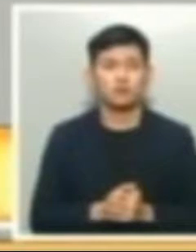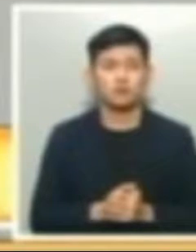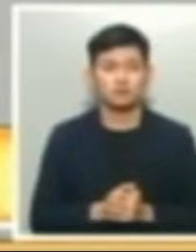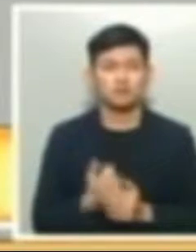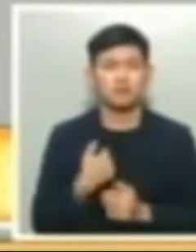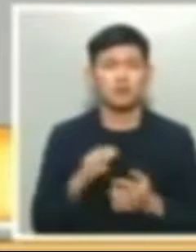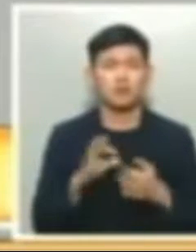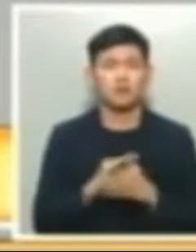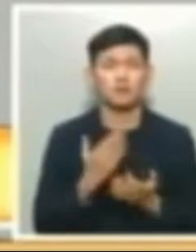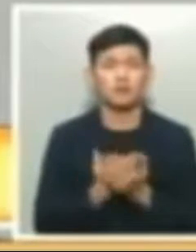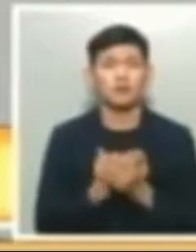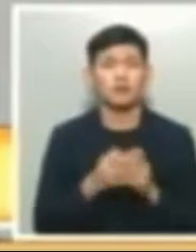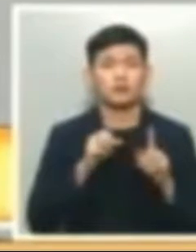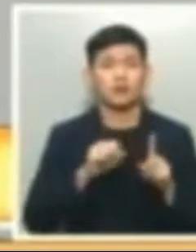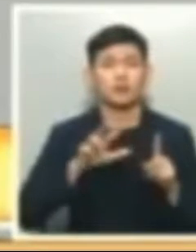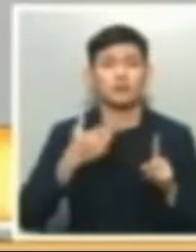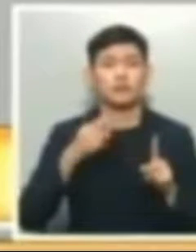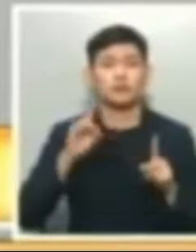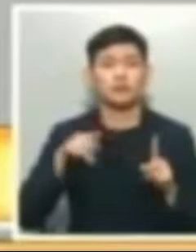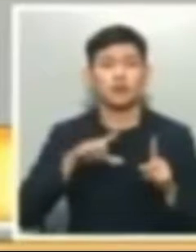งิน 137,000 ล้านบา